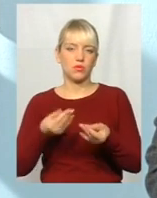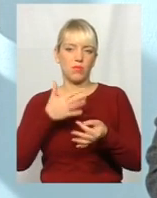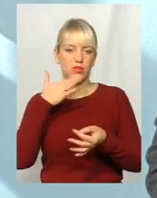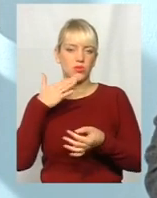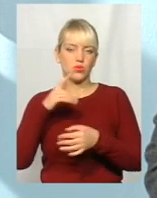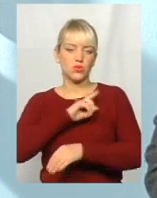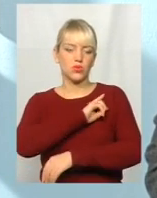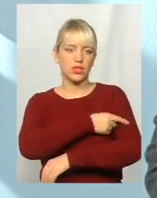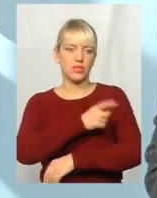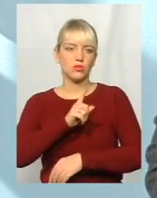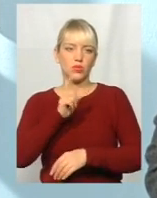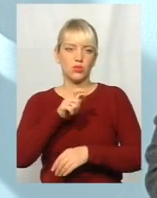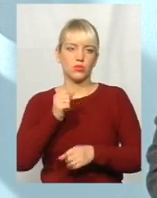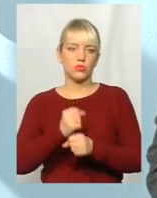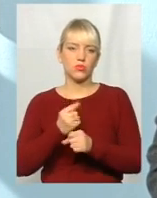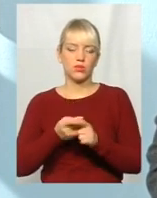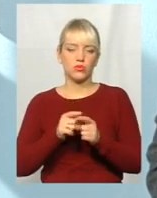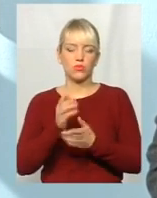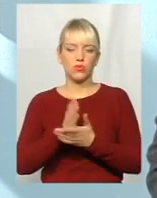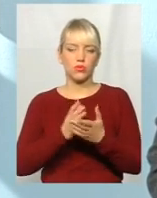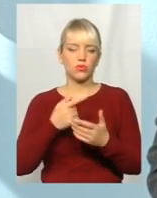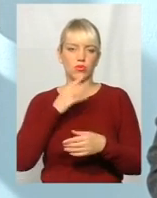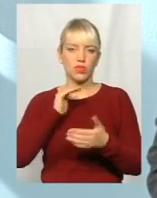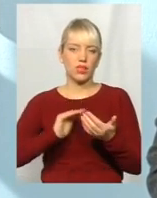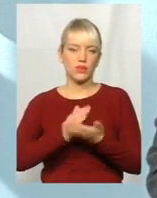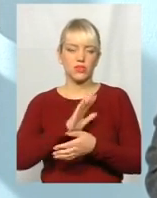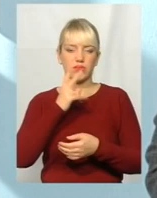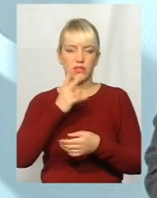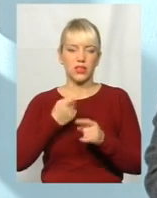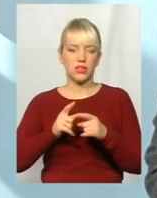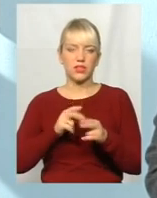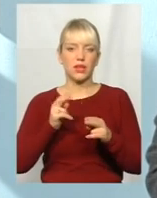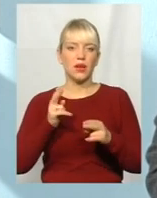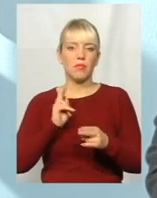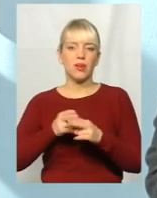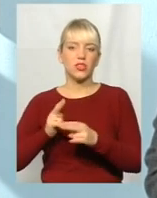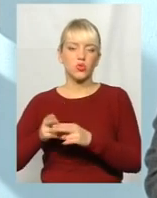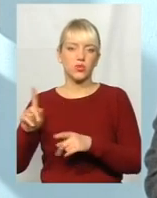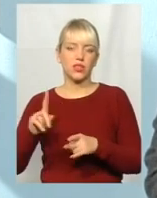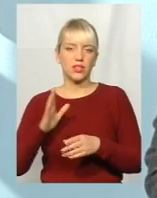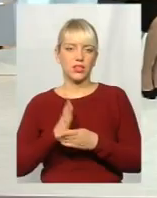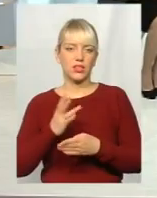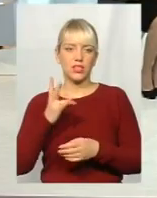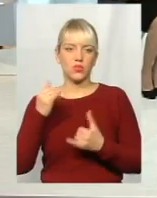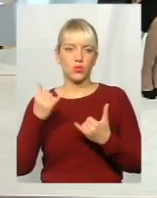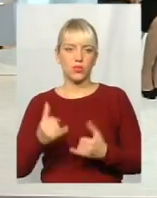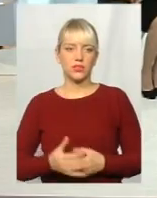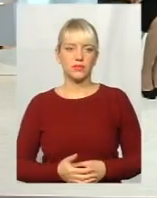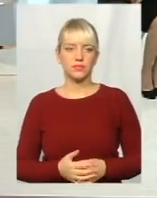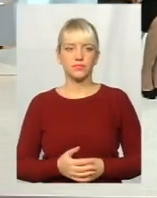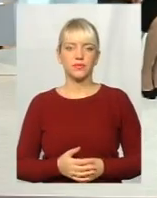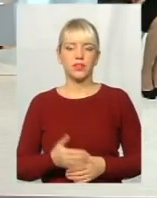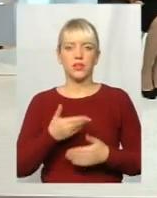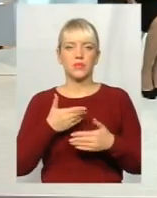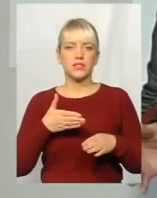цю послугу якнайбільш якісною, незважаючи на ті всі перешкоди, які існують на сьогодні. Дякую, пані Наталі. Ми